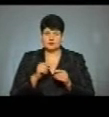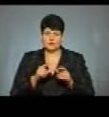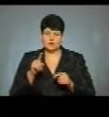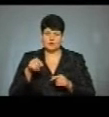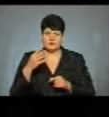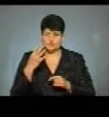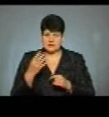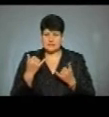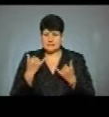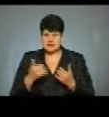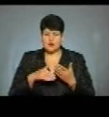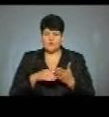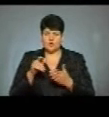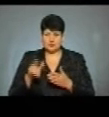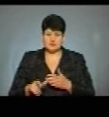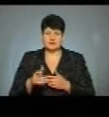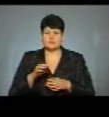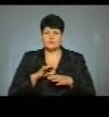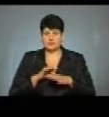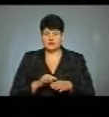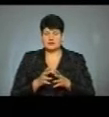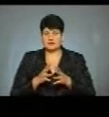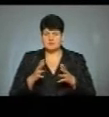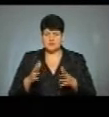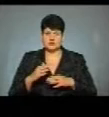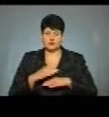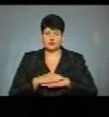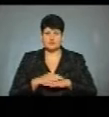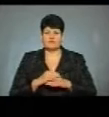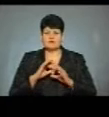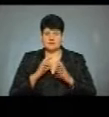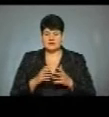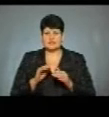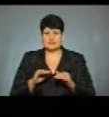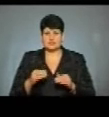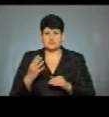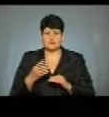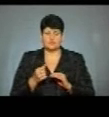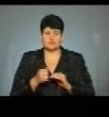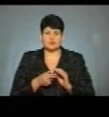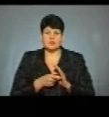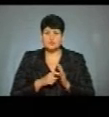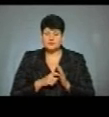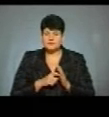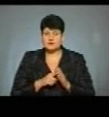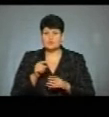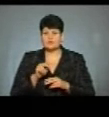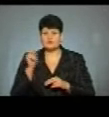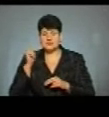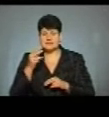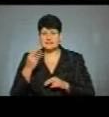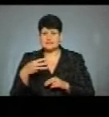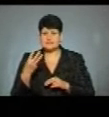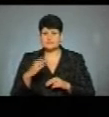номер 4. Зараз волонтерка Юлія Біліченко проводить найбільший урок у світі для учнів 4-го В класу. У цьому класі навчається